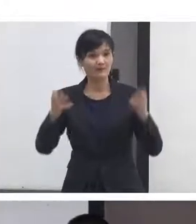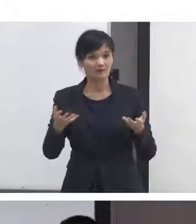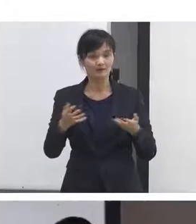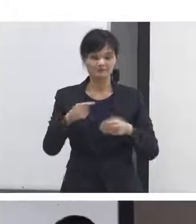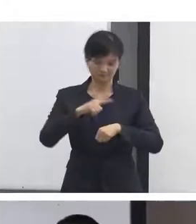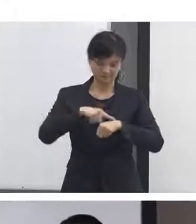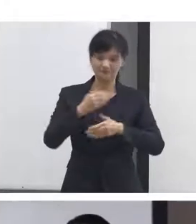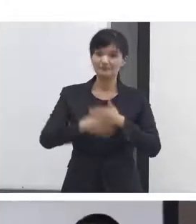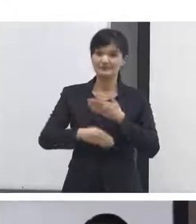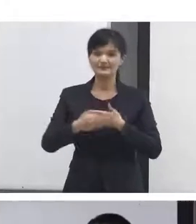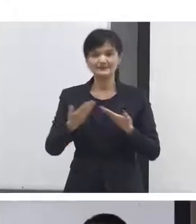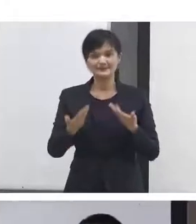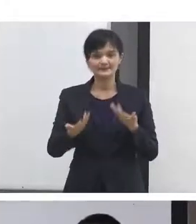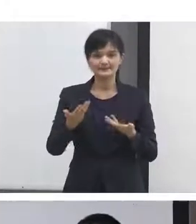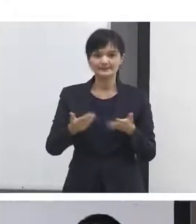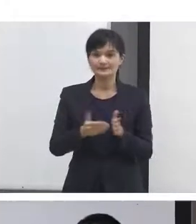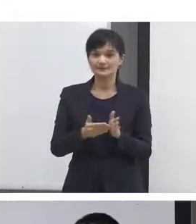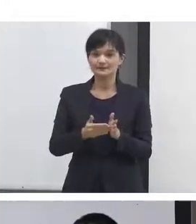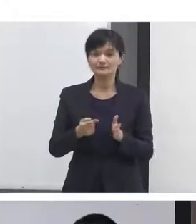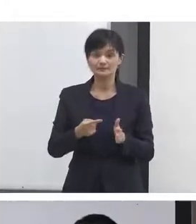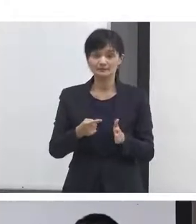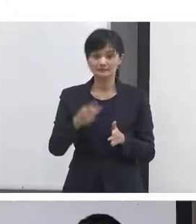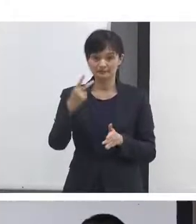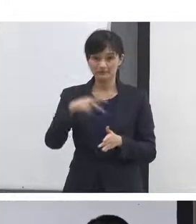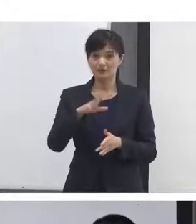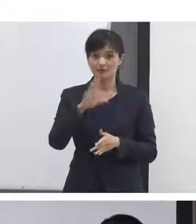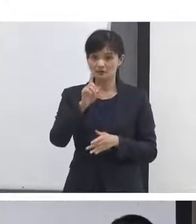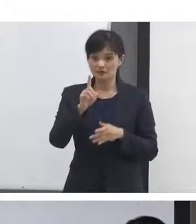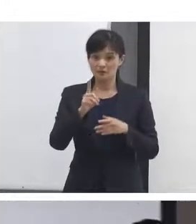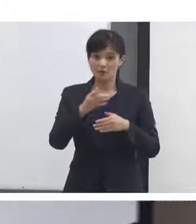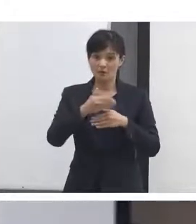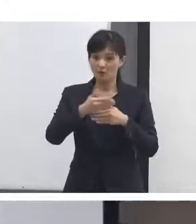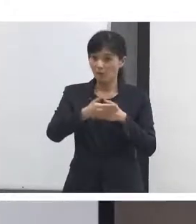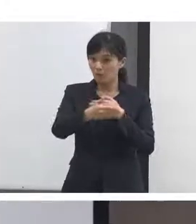不起，有一些正在发展中的原型。